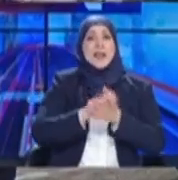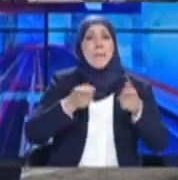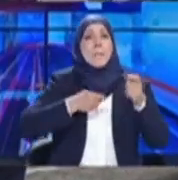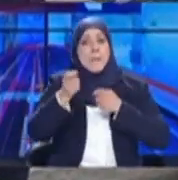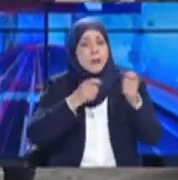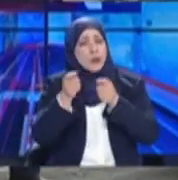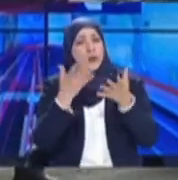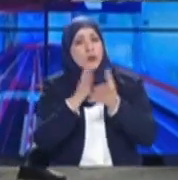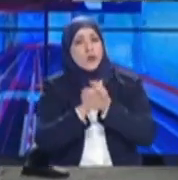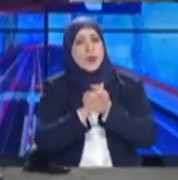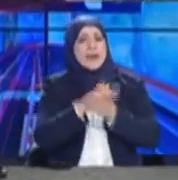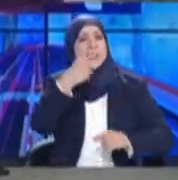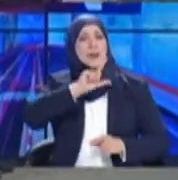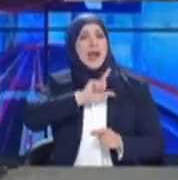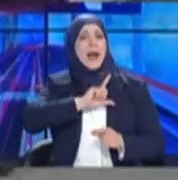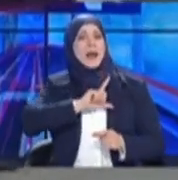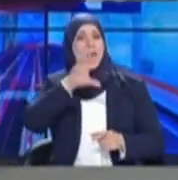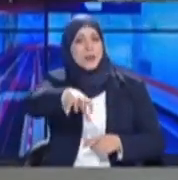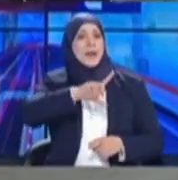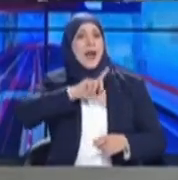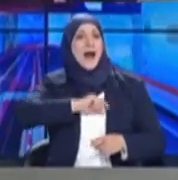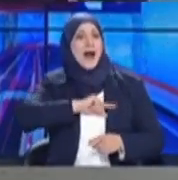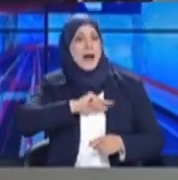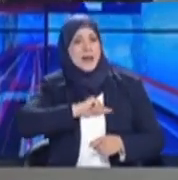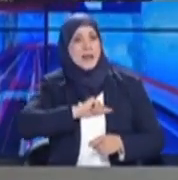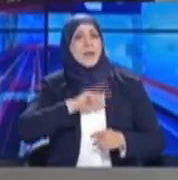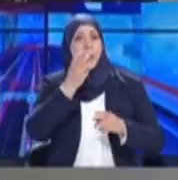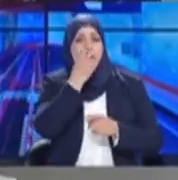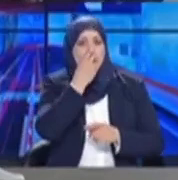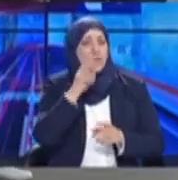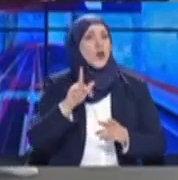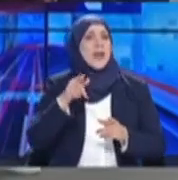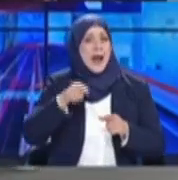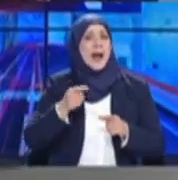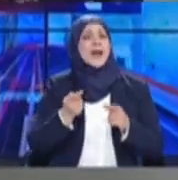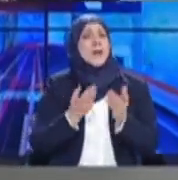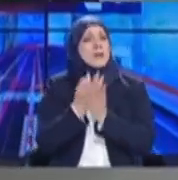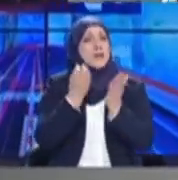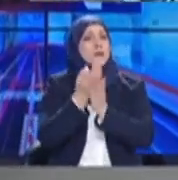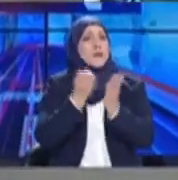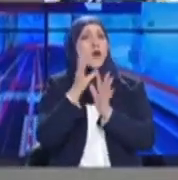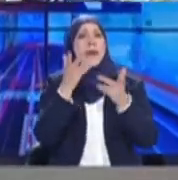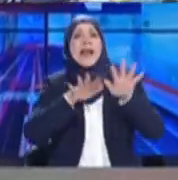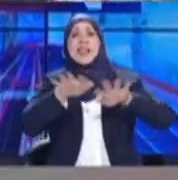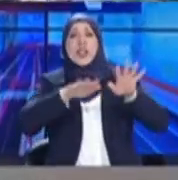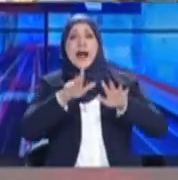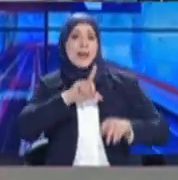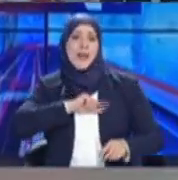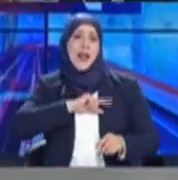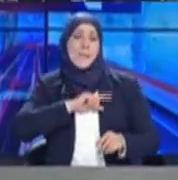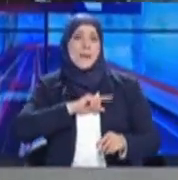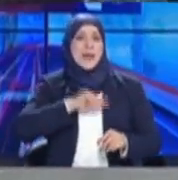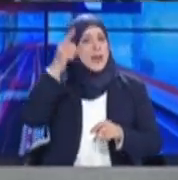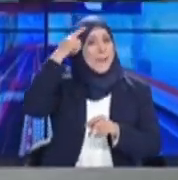اقليم الحرس الوطني والشرطه انه يتحدثوا عن الاسرائيليه ال الامنيه اليوم اللي التوقع